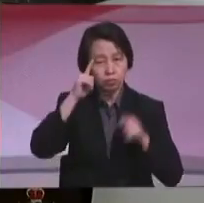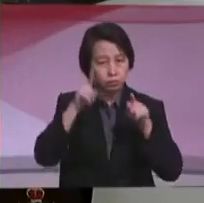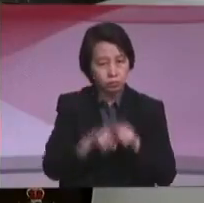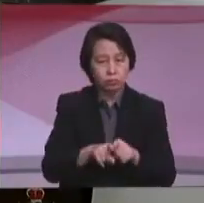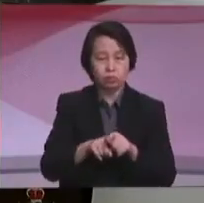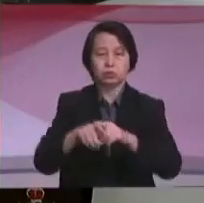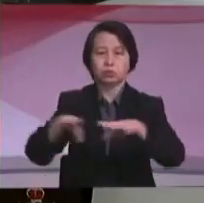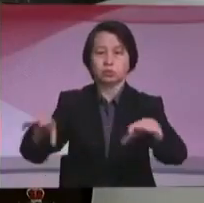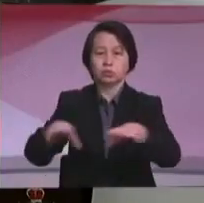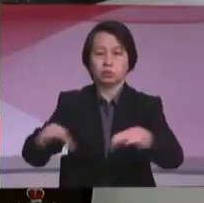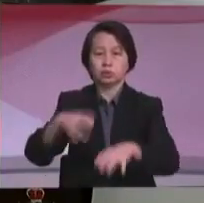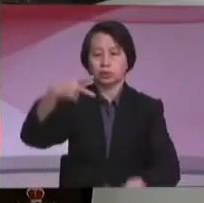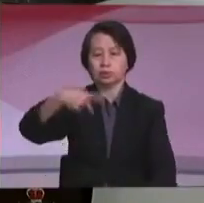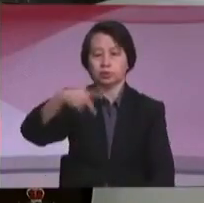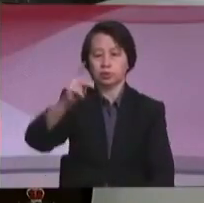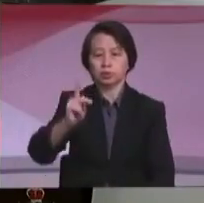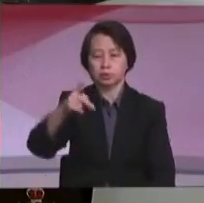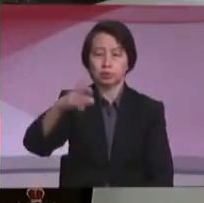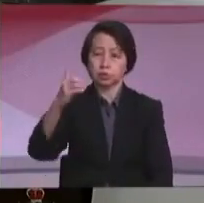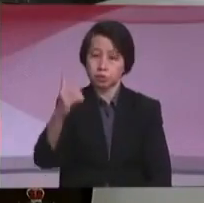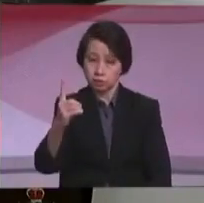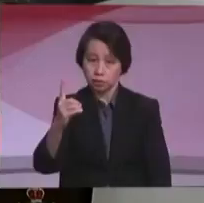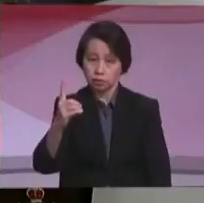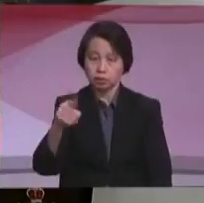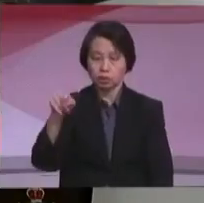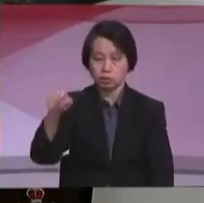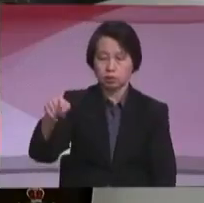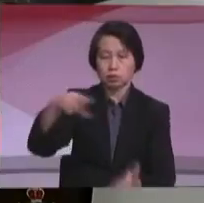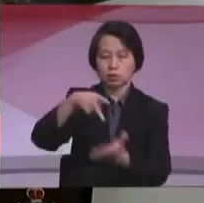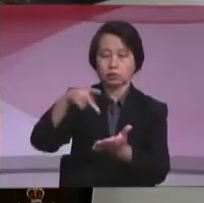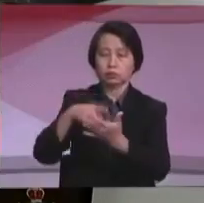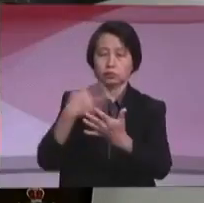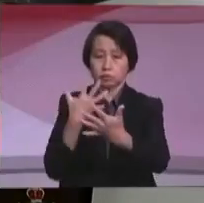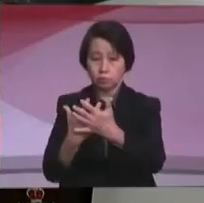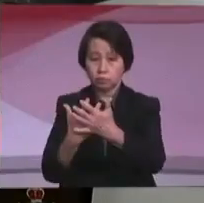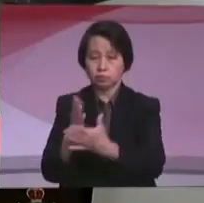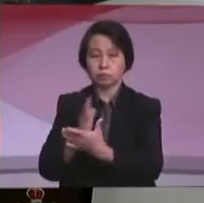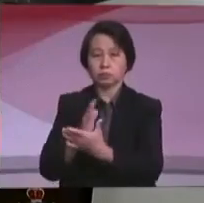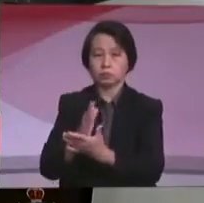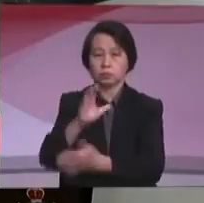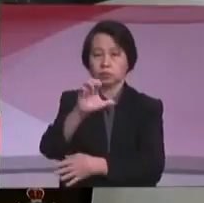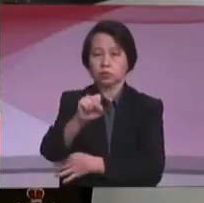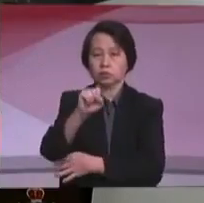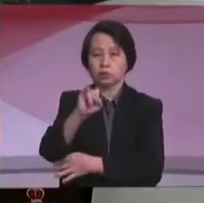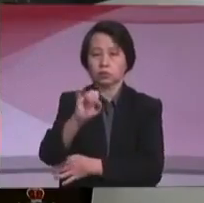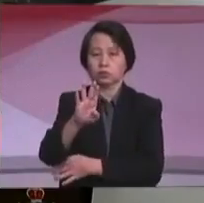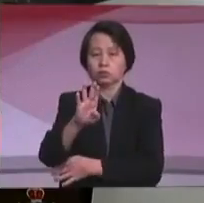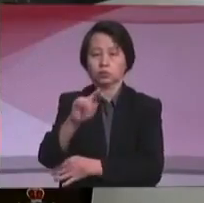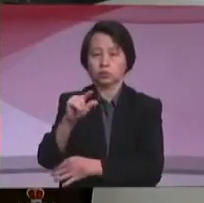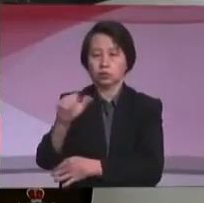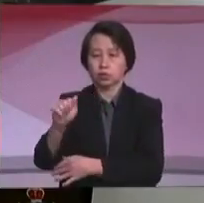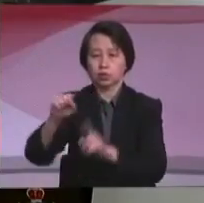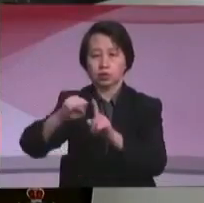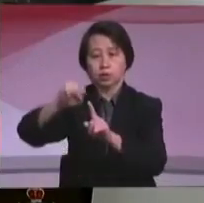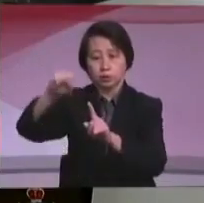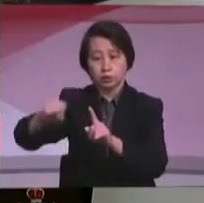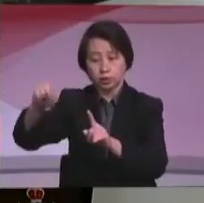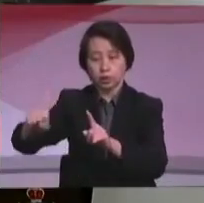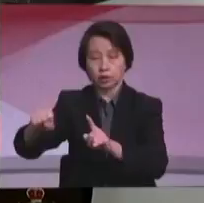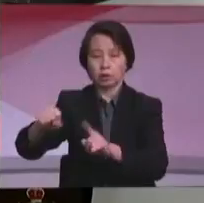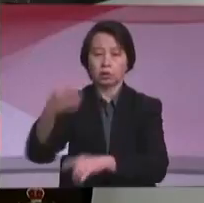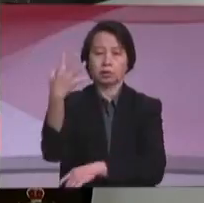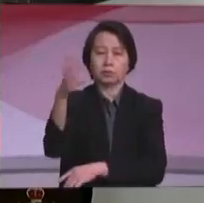untuk melaksanakan PKPD di pusat tahanan sementara Sibuga, Sandakan selama 14